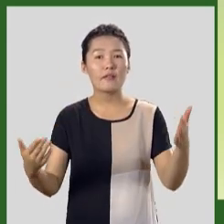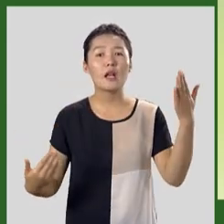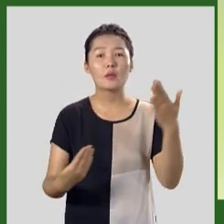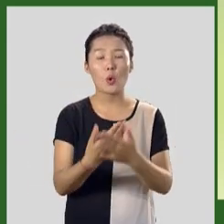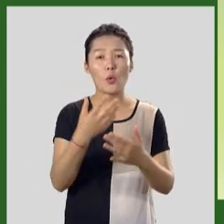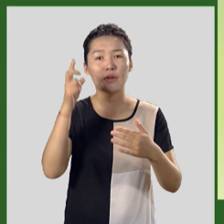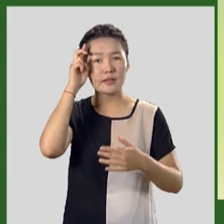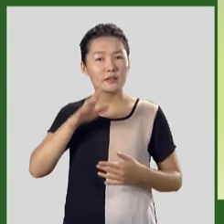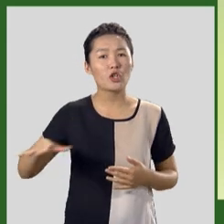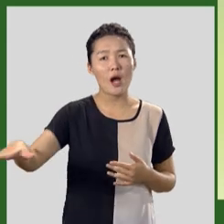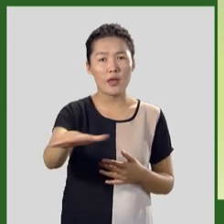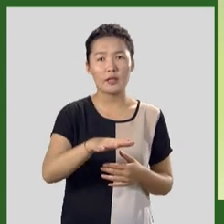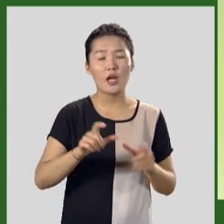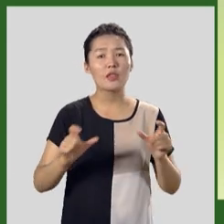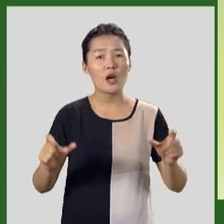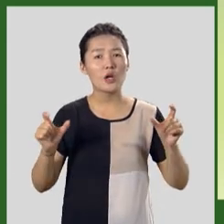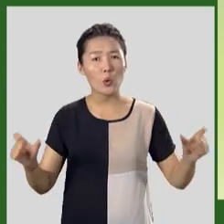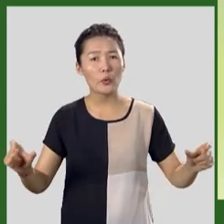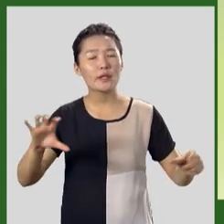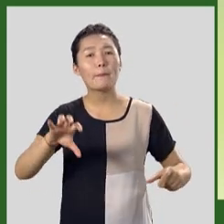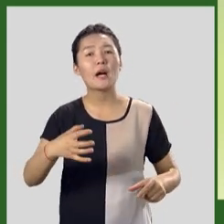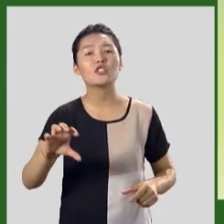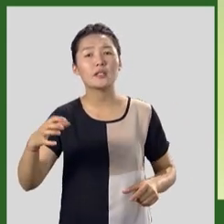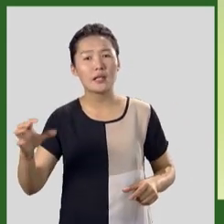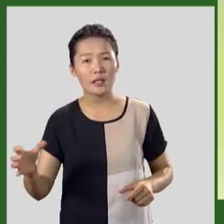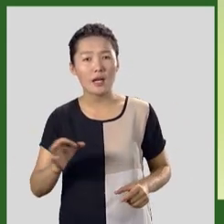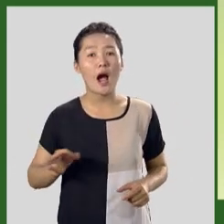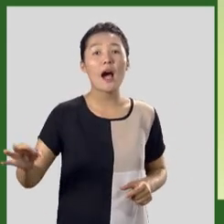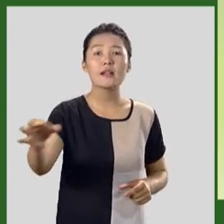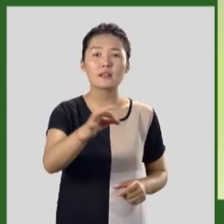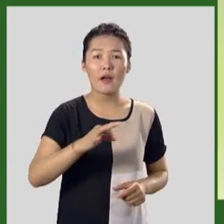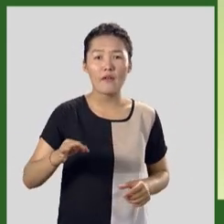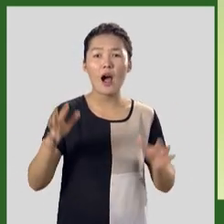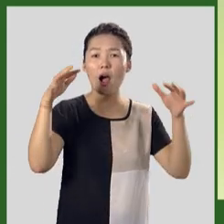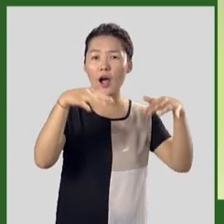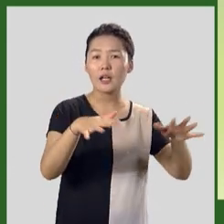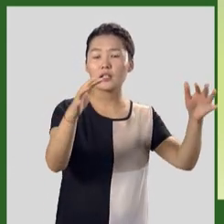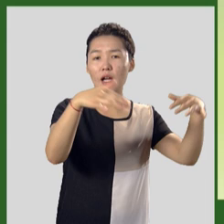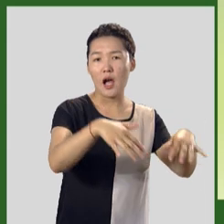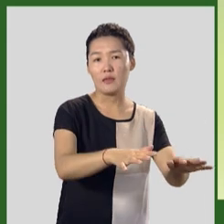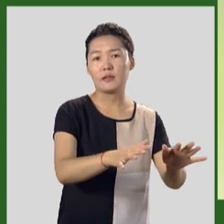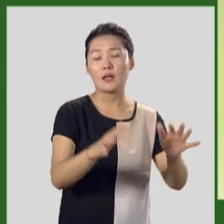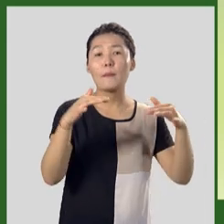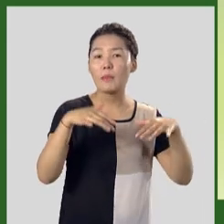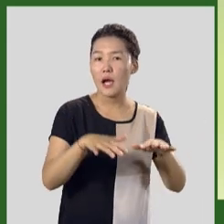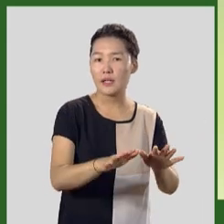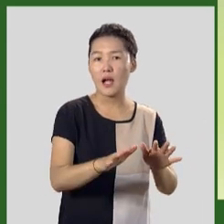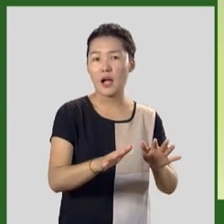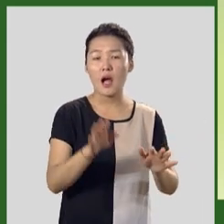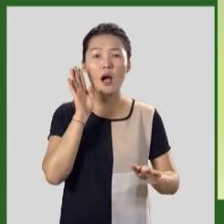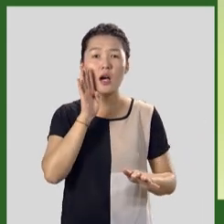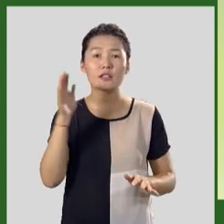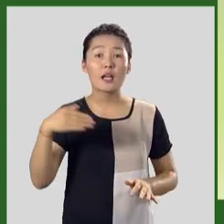страны, народы, материки, острова, океаны, моря,